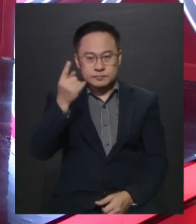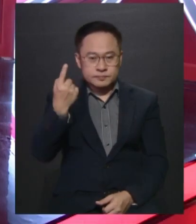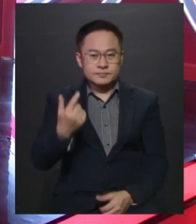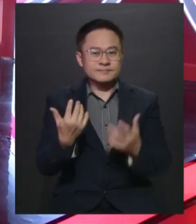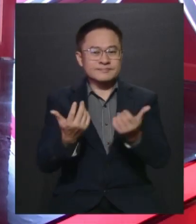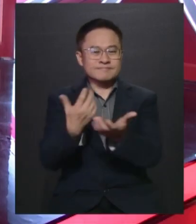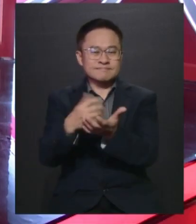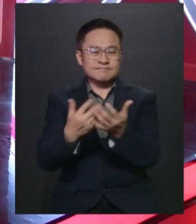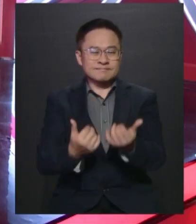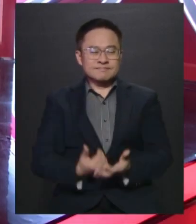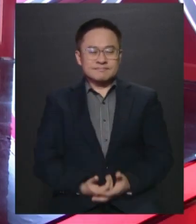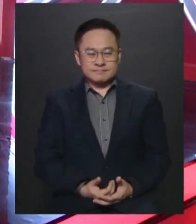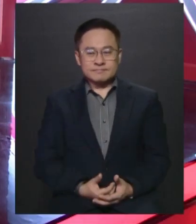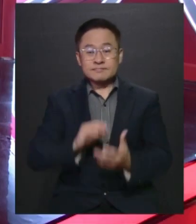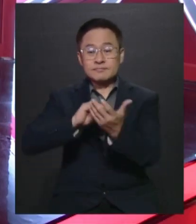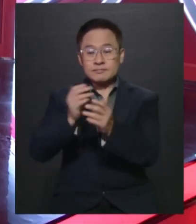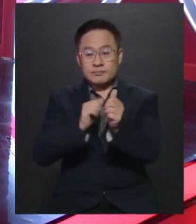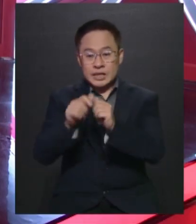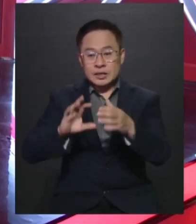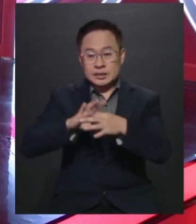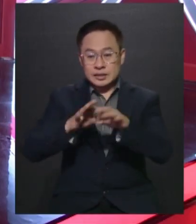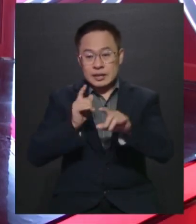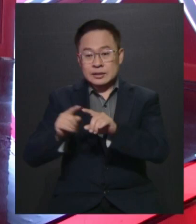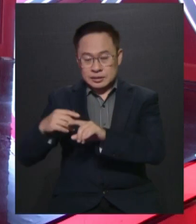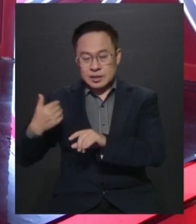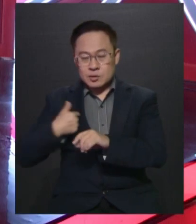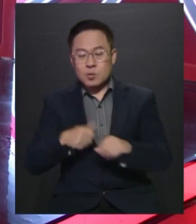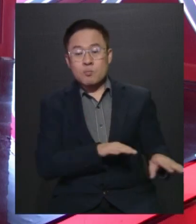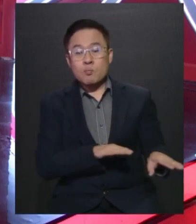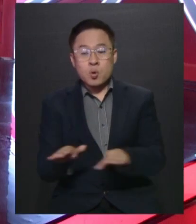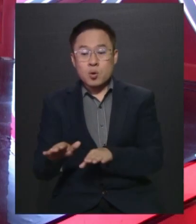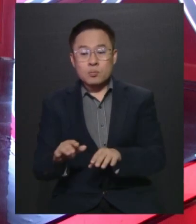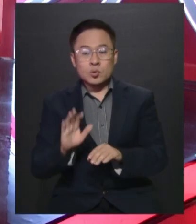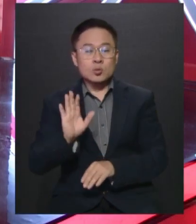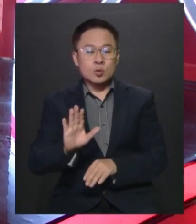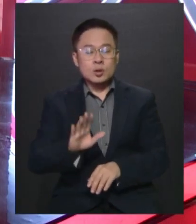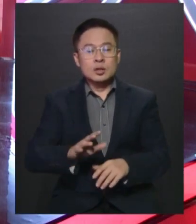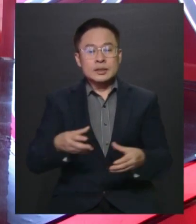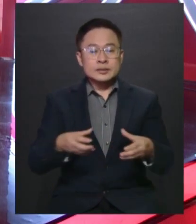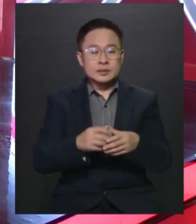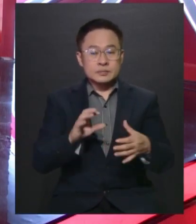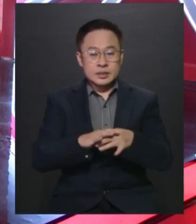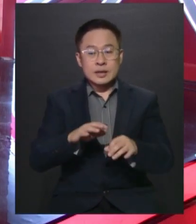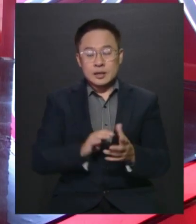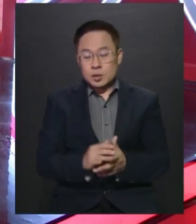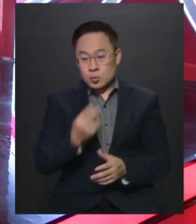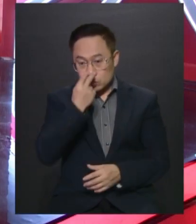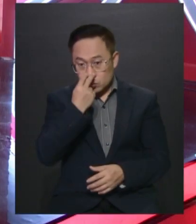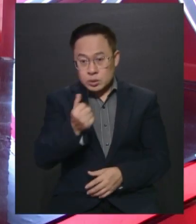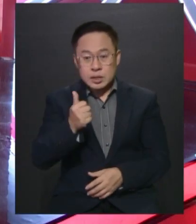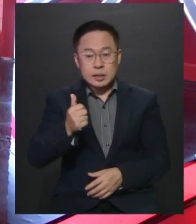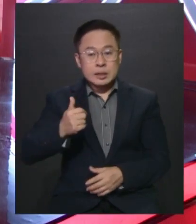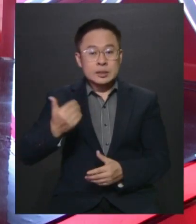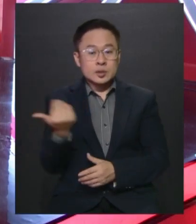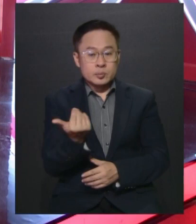ในช่วงนี้นะคะก็มีโปรแกรมการแข่งขันรวมถึงการเตรียมความพร้อมเพื่อการแข่งขันด้วยนะคะเพราะฉะนั้น T-Sport 7โดยเฉพาะรายการลุย